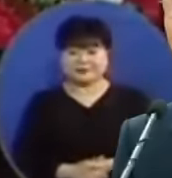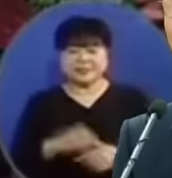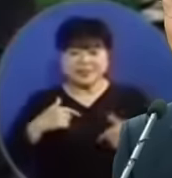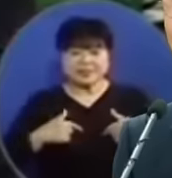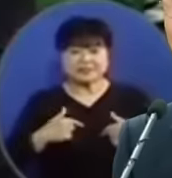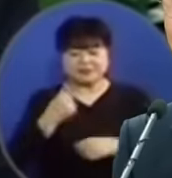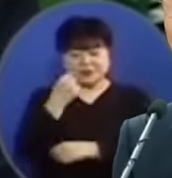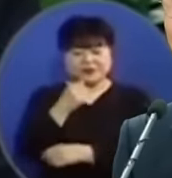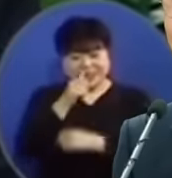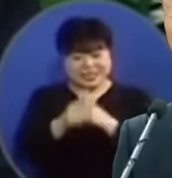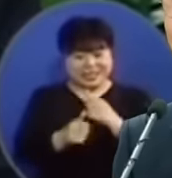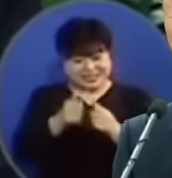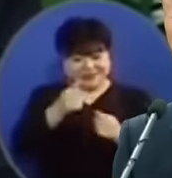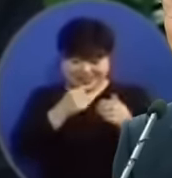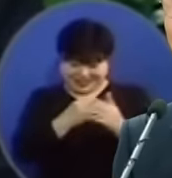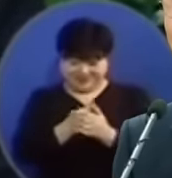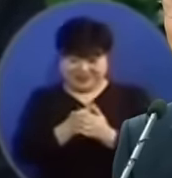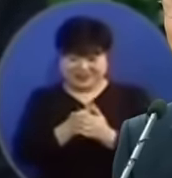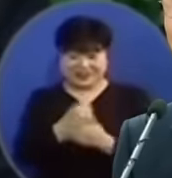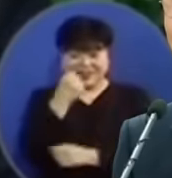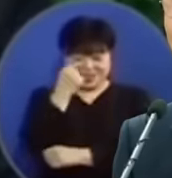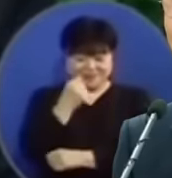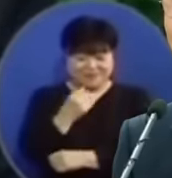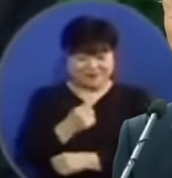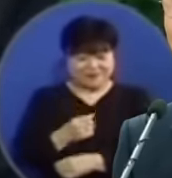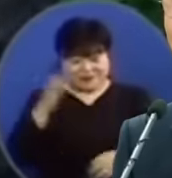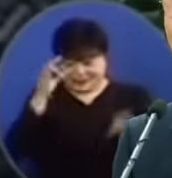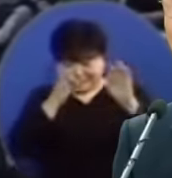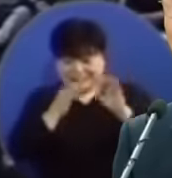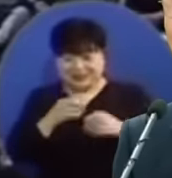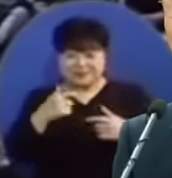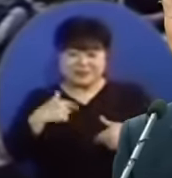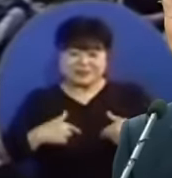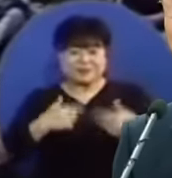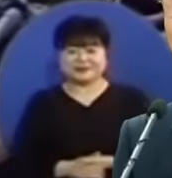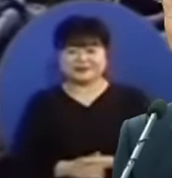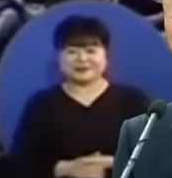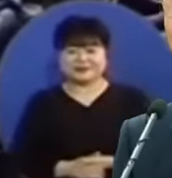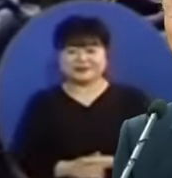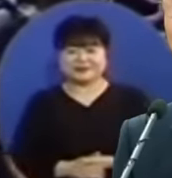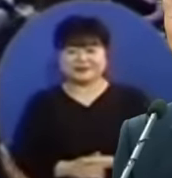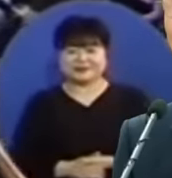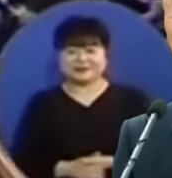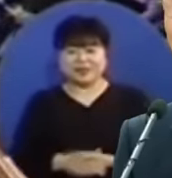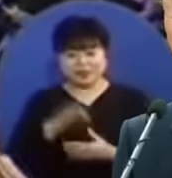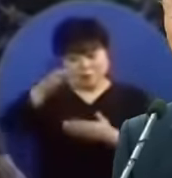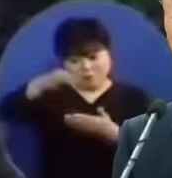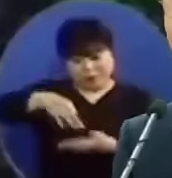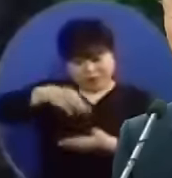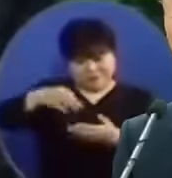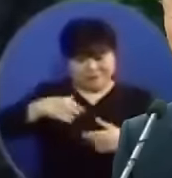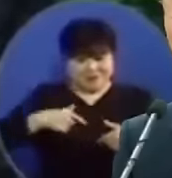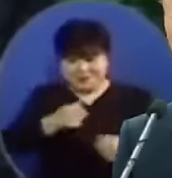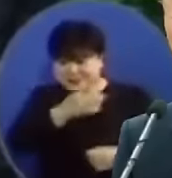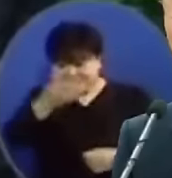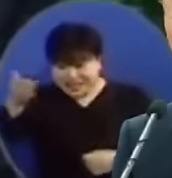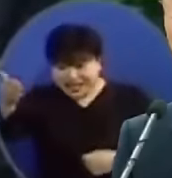기쁨의 근원이 하나님이기 때문에 근본을 찾아가면 기쁨이 충만할 수밖에 없는 것입니다. 돈을 많이 가지면